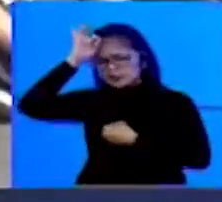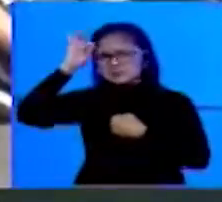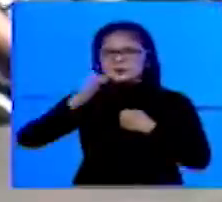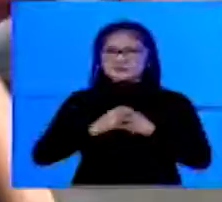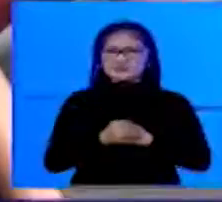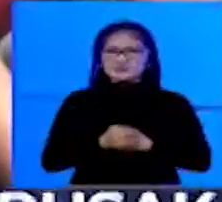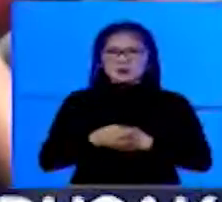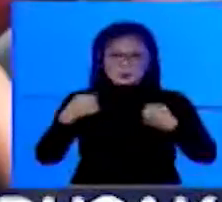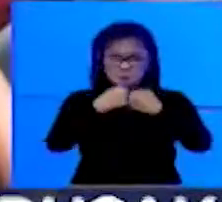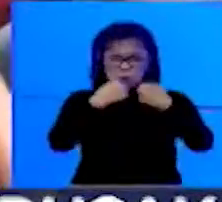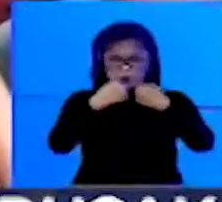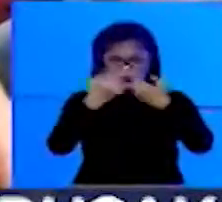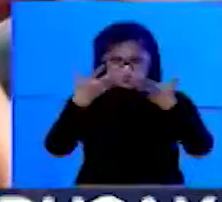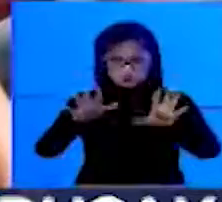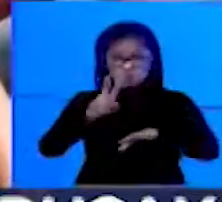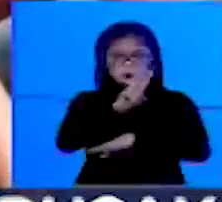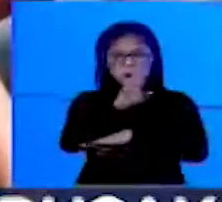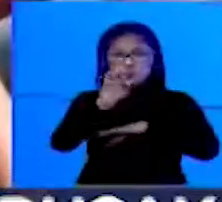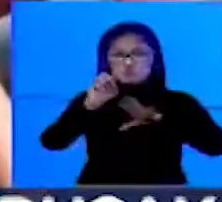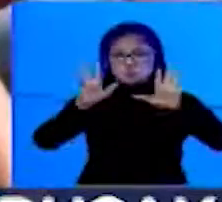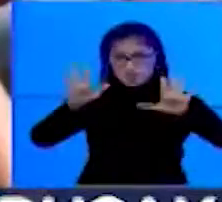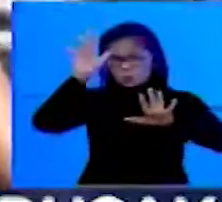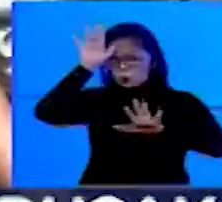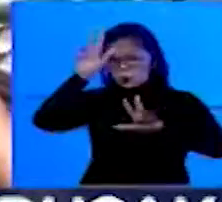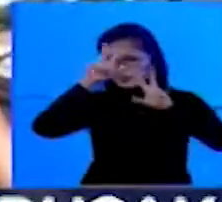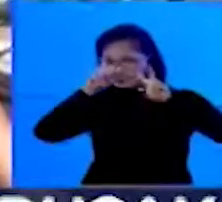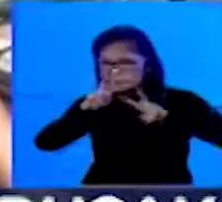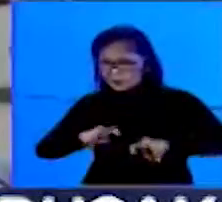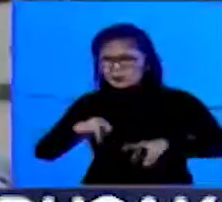ini, 209 orang pengunjuk rasa diperiksa polisi.